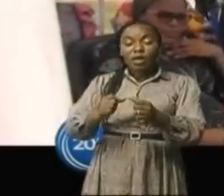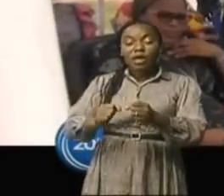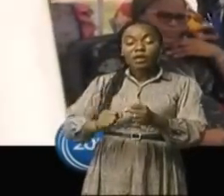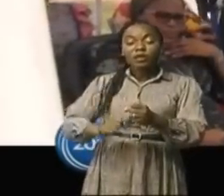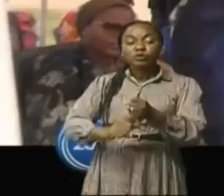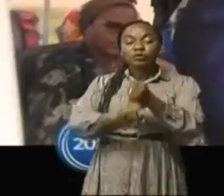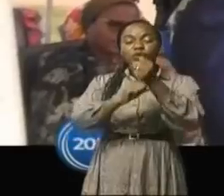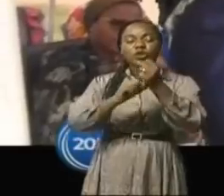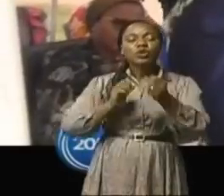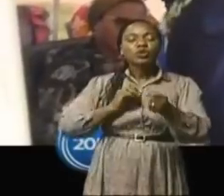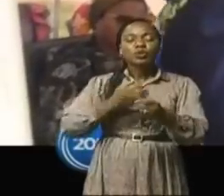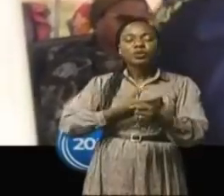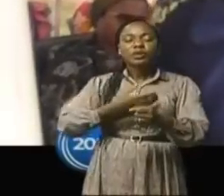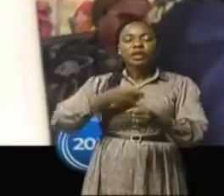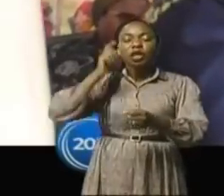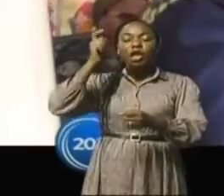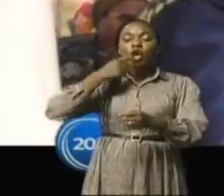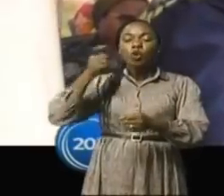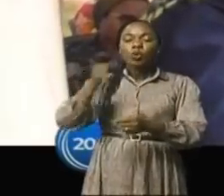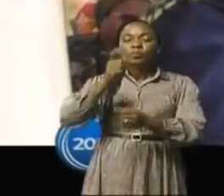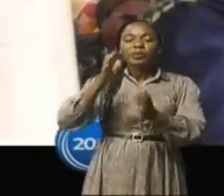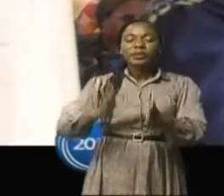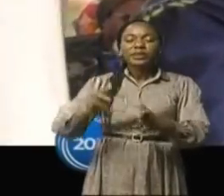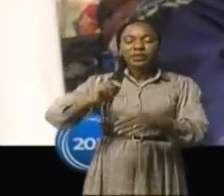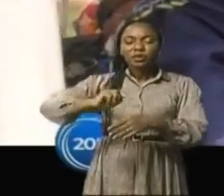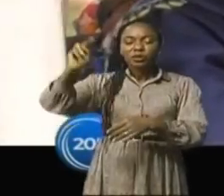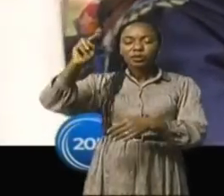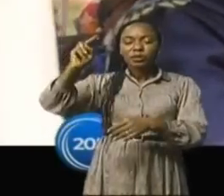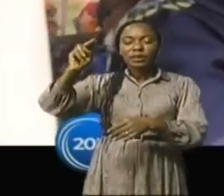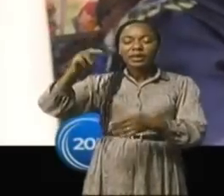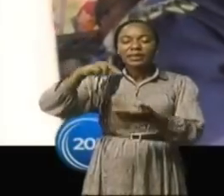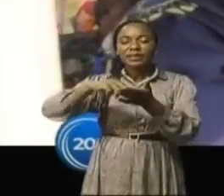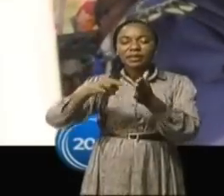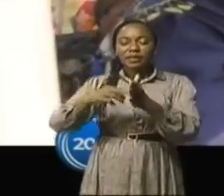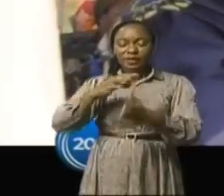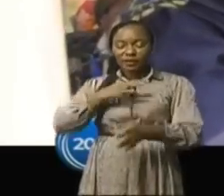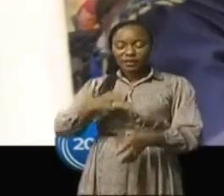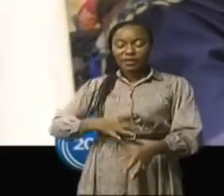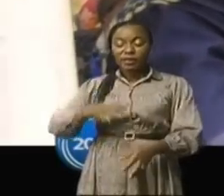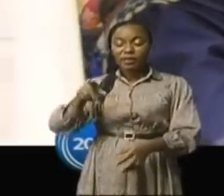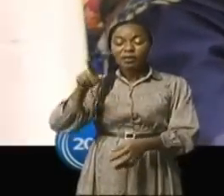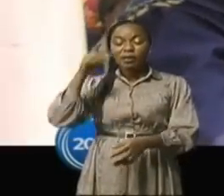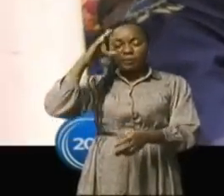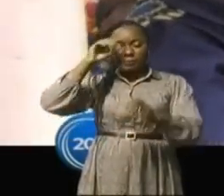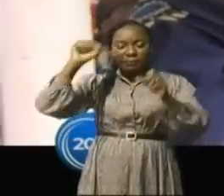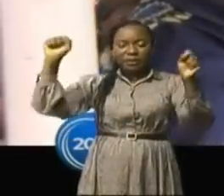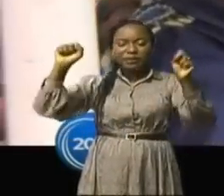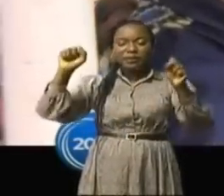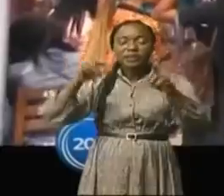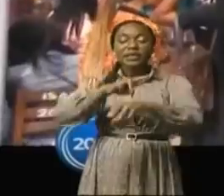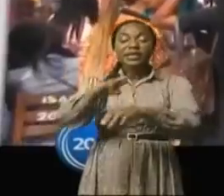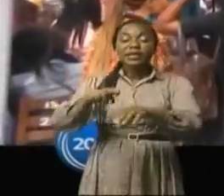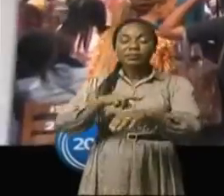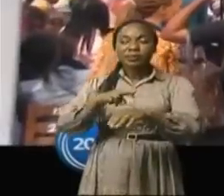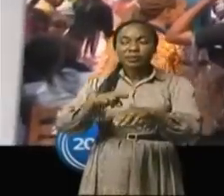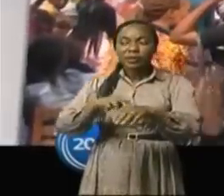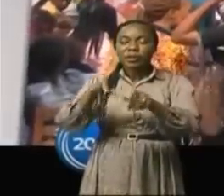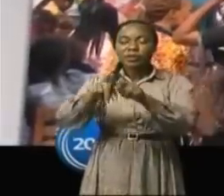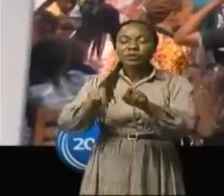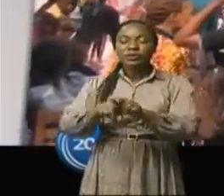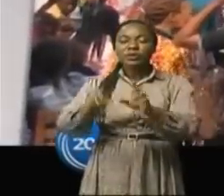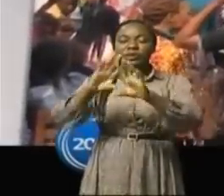commandant suprême, son Excellence Félix-Antoine Tshisekedi Tshilombo, président de la République. La